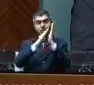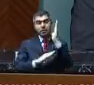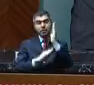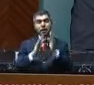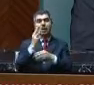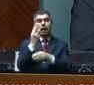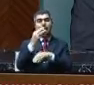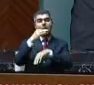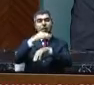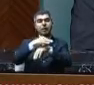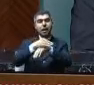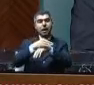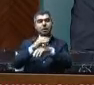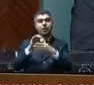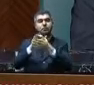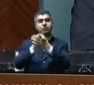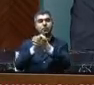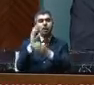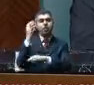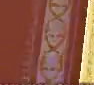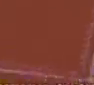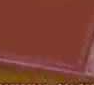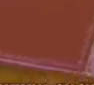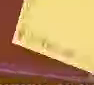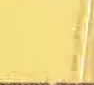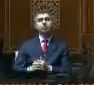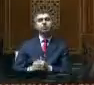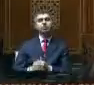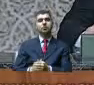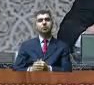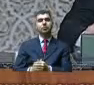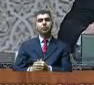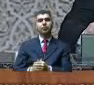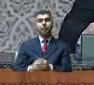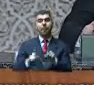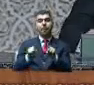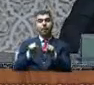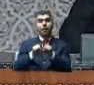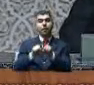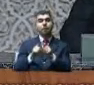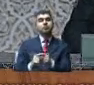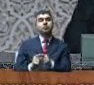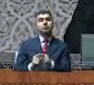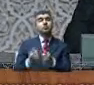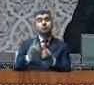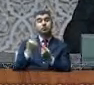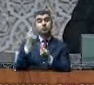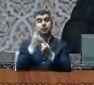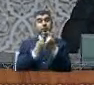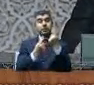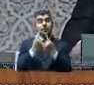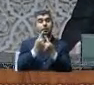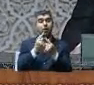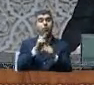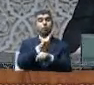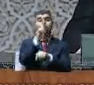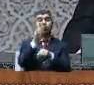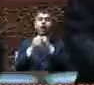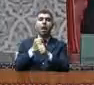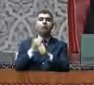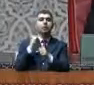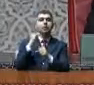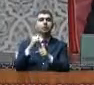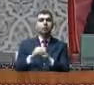دقائق، مجموعة العمل التقدمي 3 دقائق. شكرا سيد رئيس. نفتح الآن باب التدخلات في المحور المبرمج لهذه